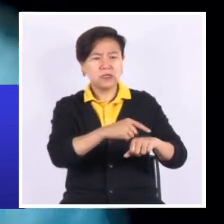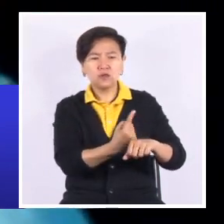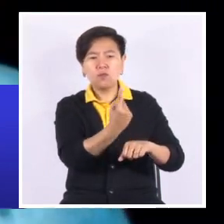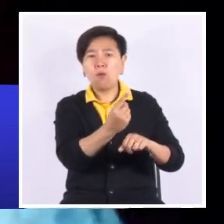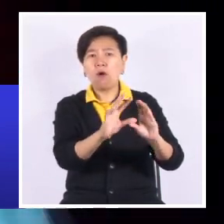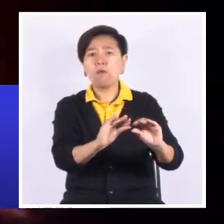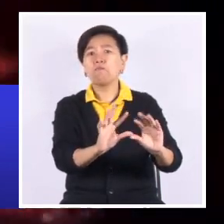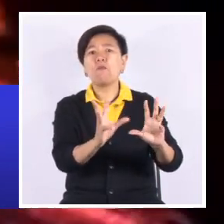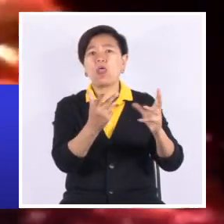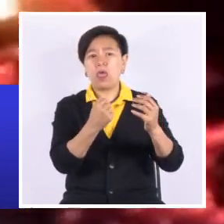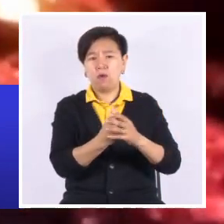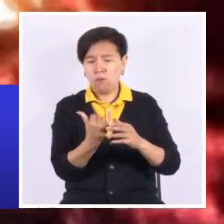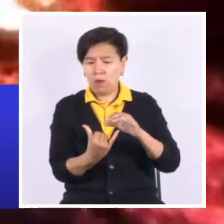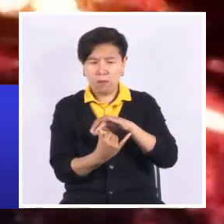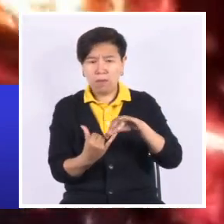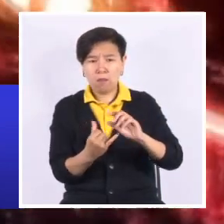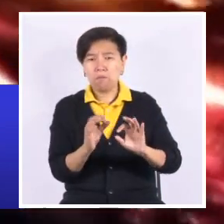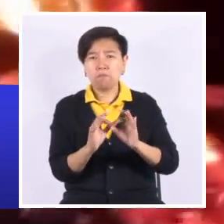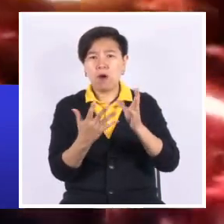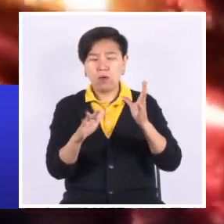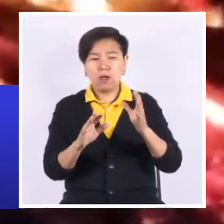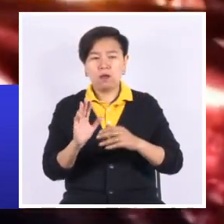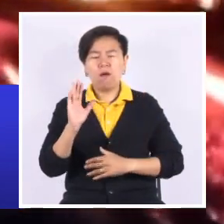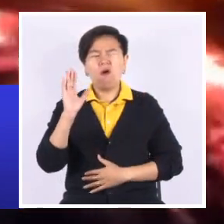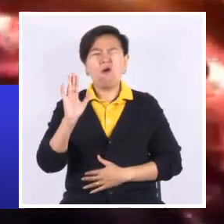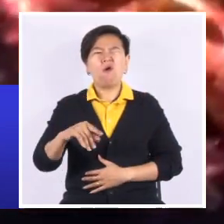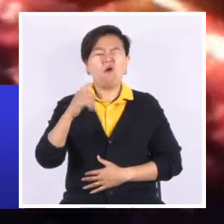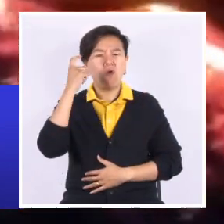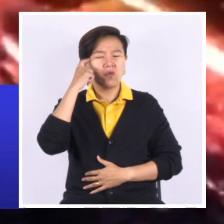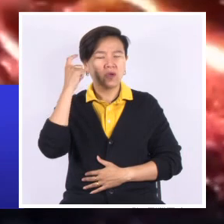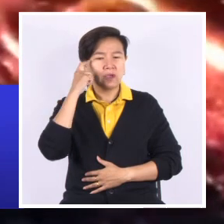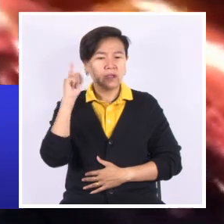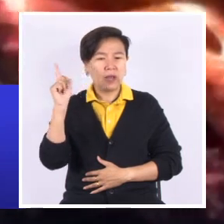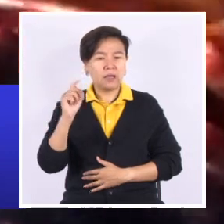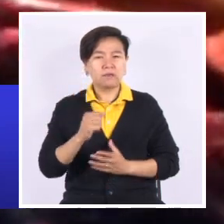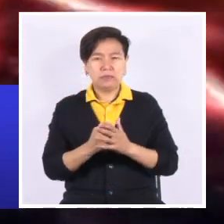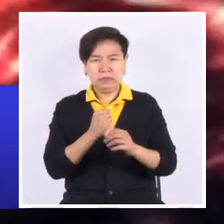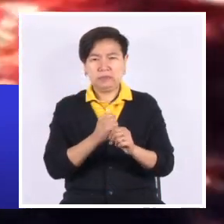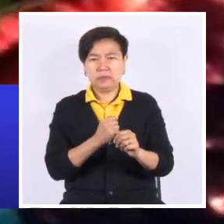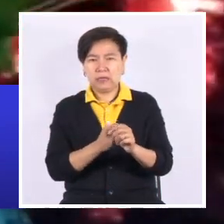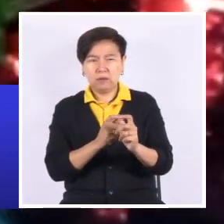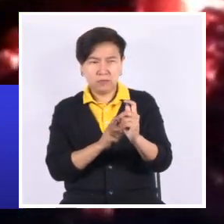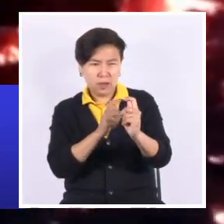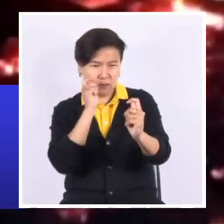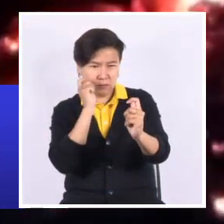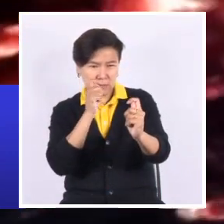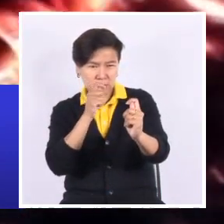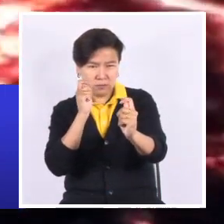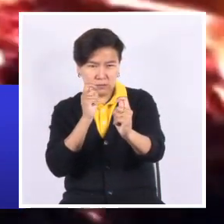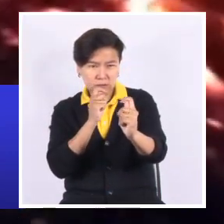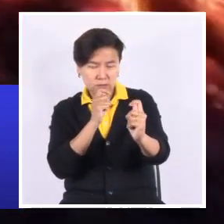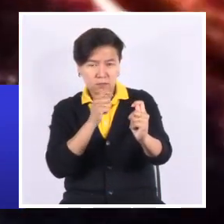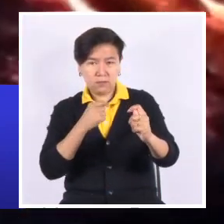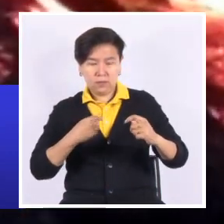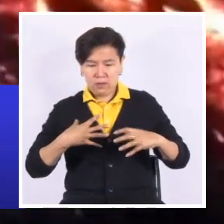าติก็เลยเนี่ยนึกขึ้นได้ว่าอ๋อหลวงตาเนี่ยท่านสักยันไว้ที่แผ่นหลังและก็สักยันที่หน้าอกด้วยว่าอย่าง น ั้น นี่ค่ะพี่แป๊ะเขามาทำพิธีนะคะ นี่ขอเข้ามาขอเข้